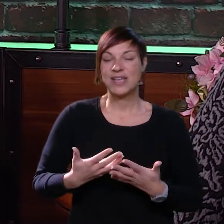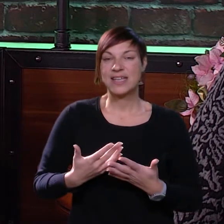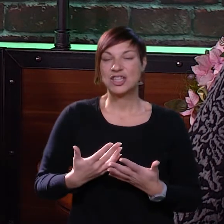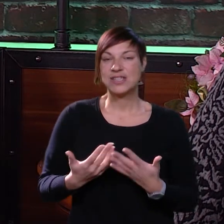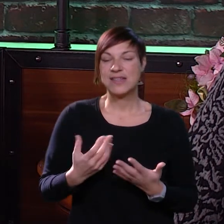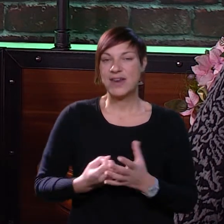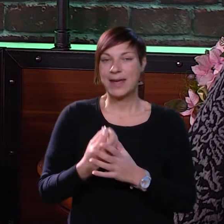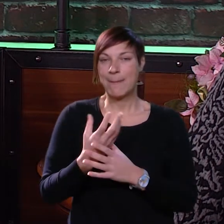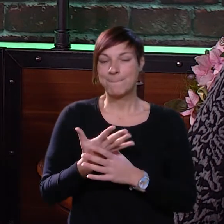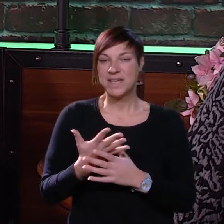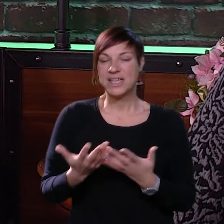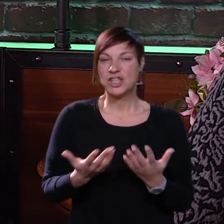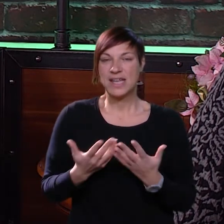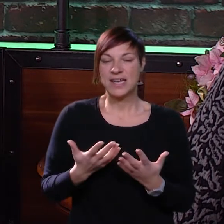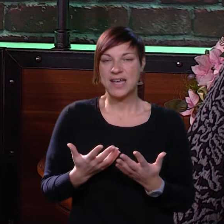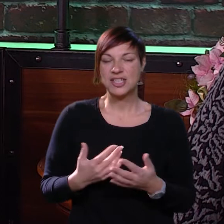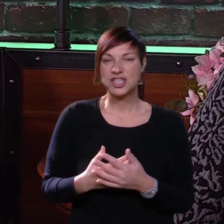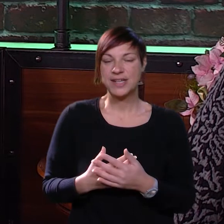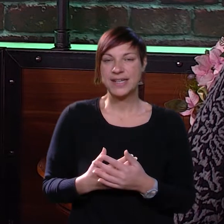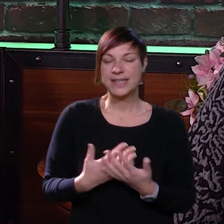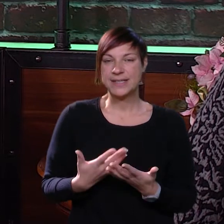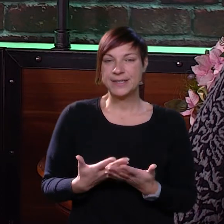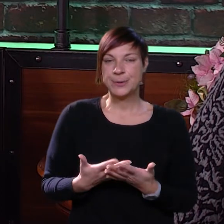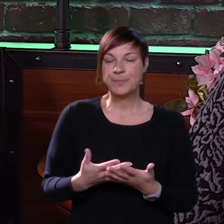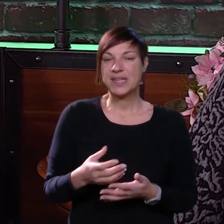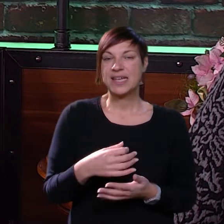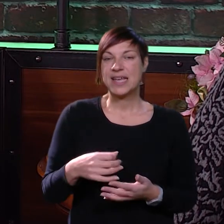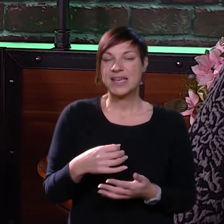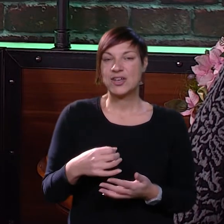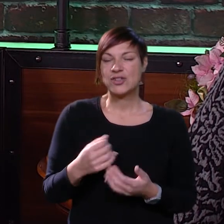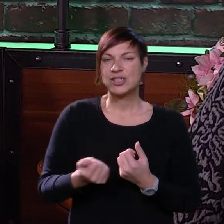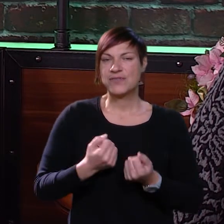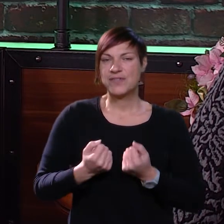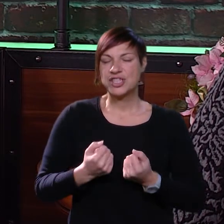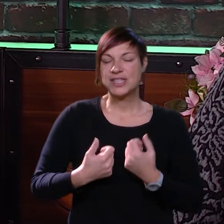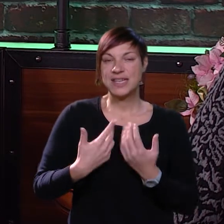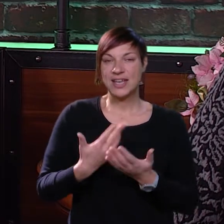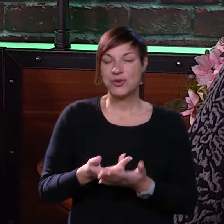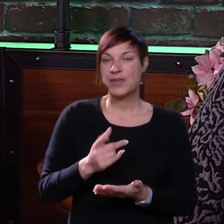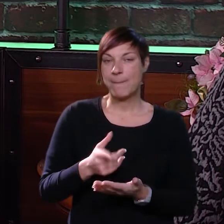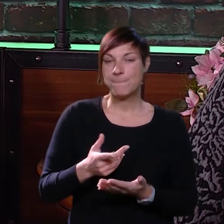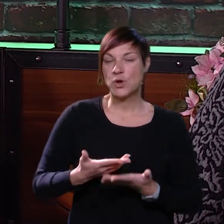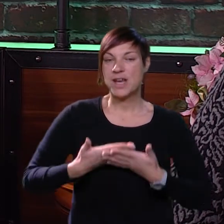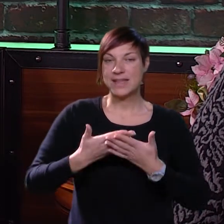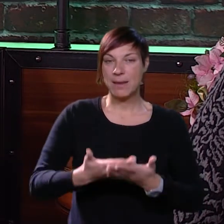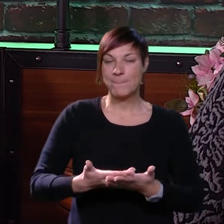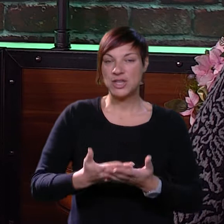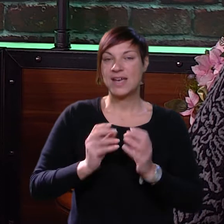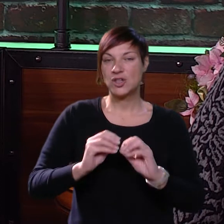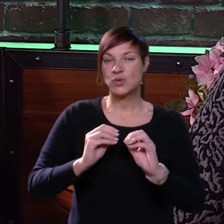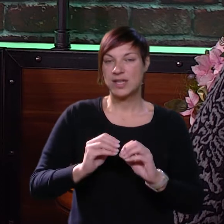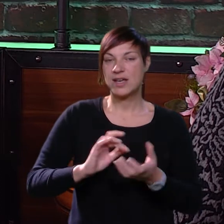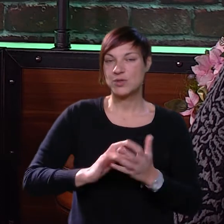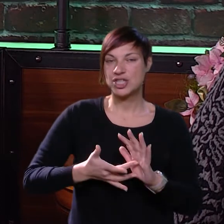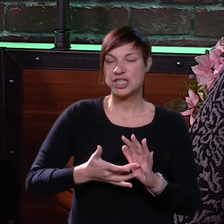Tako je jednostavno na neki prirodan način jednostavan je osvajao neke osnovne znanje i vještine koje vi morate njih potaknuti